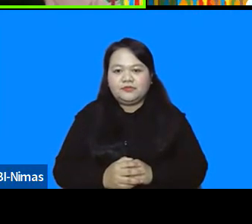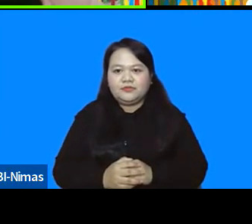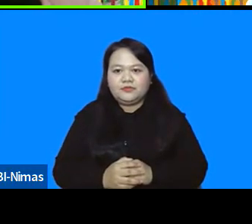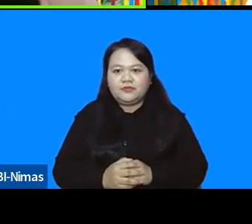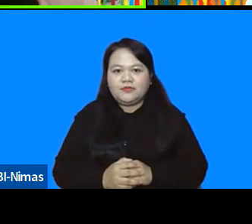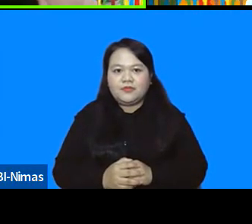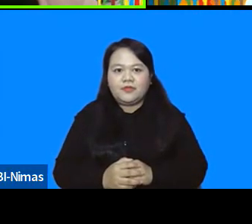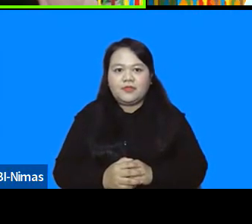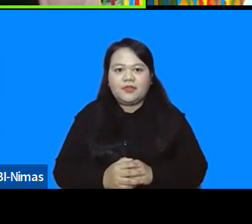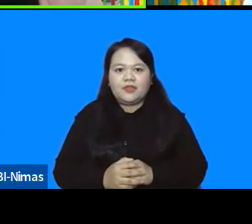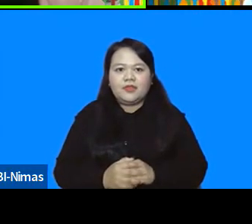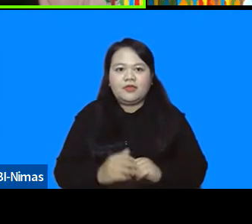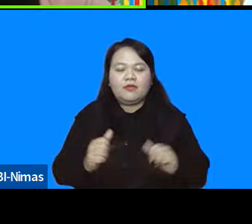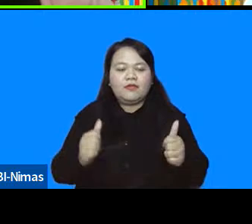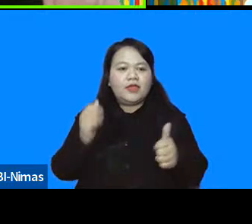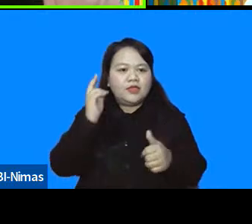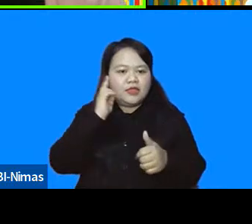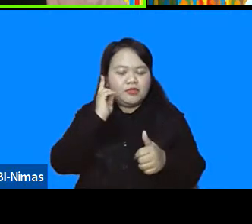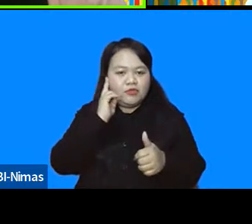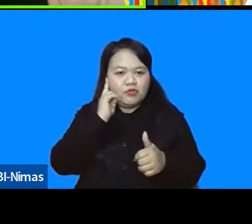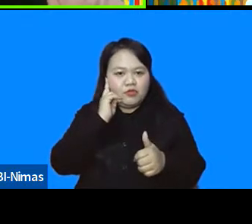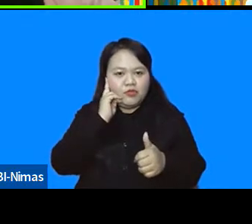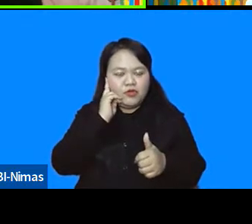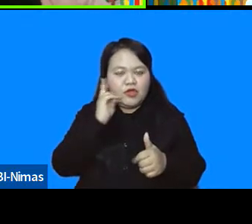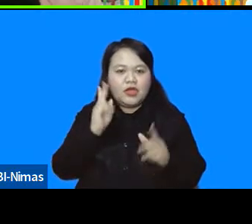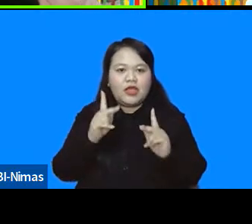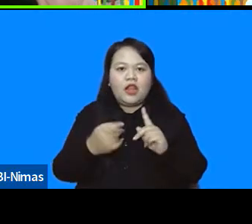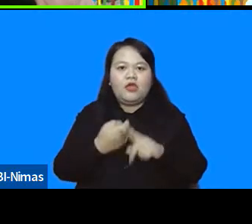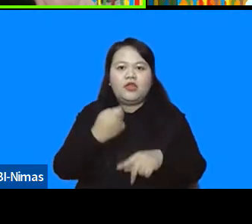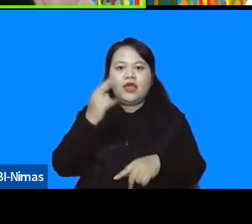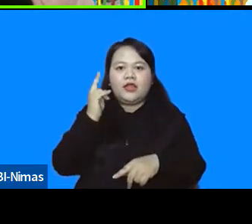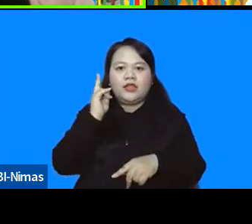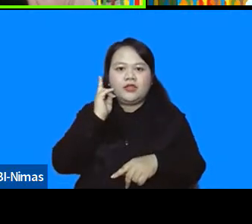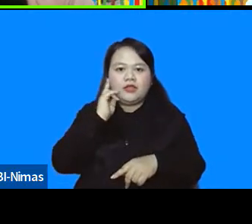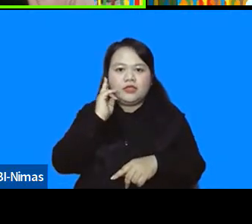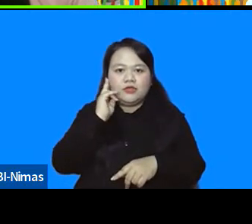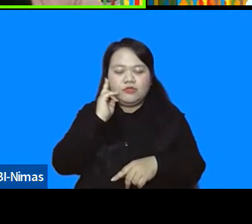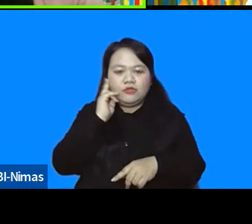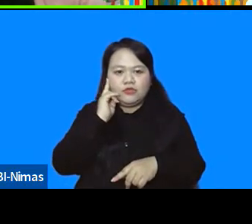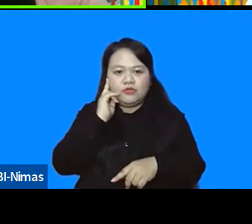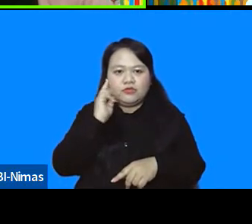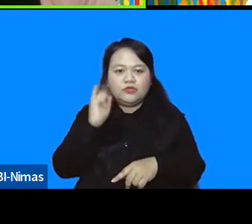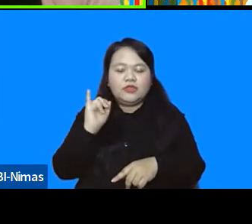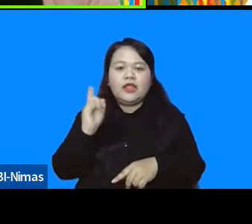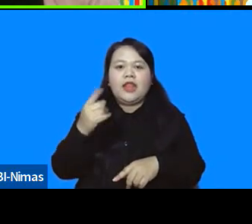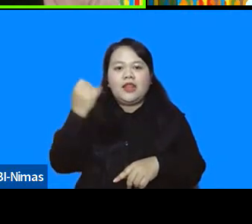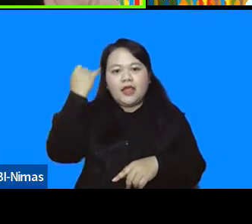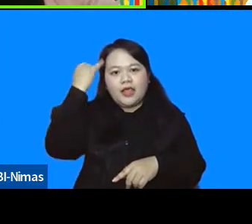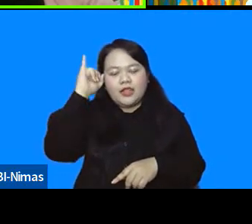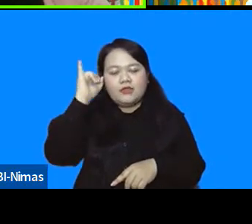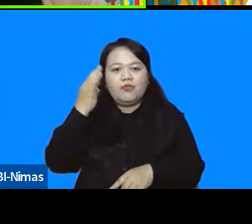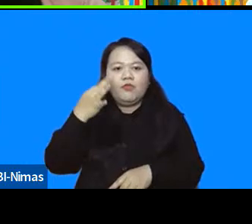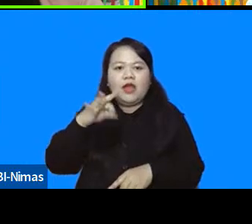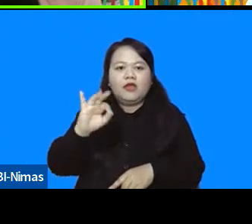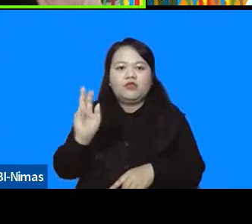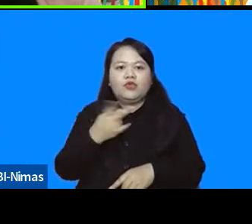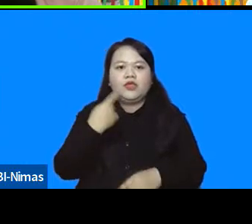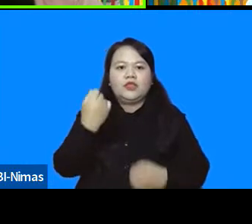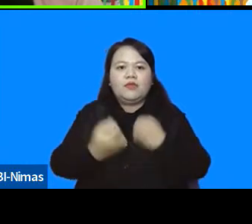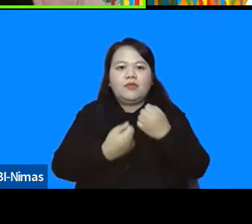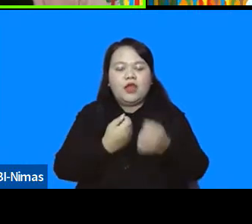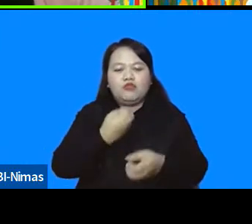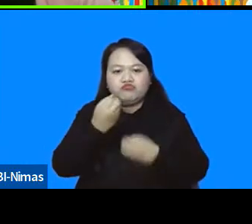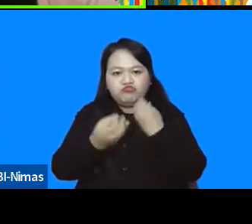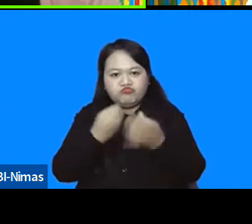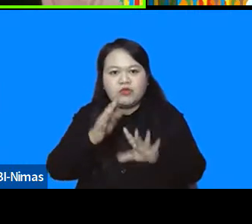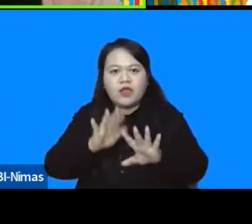Baik Mungkin itu Bunda. sementara Kalau ya. misal- Oke, kalau misalkan dari Bunda Um kan lebih ke apa ya? Ada terobosan baru ketika kita melakukan model penyampaian